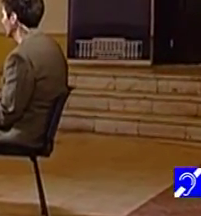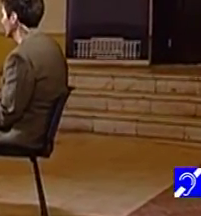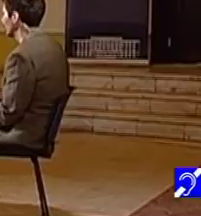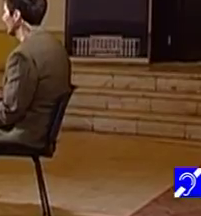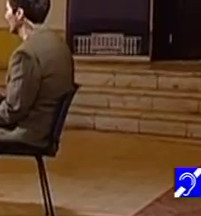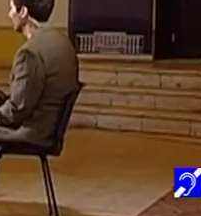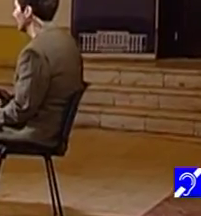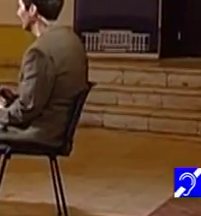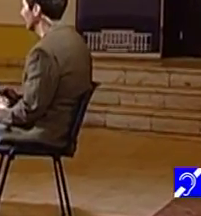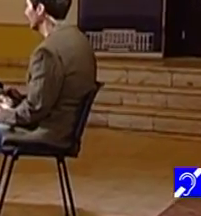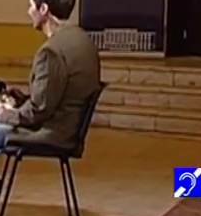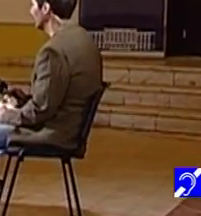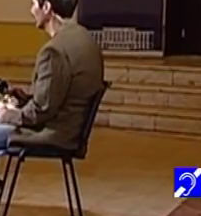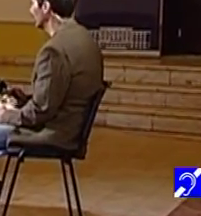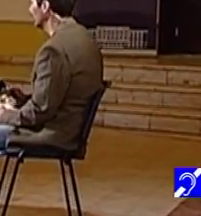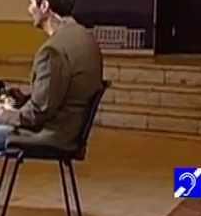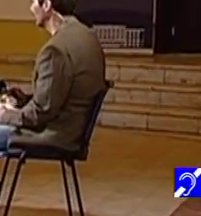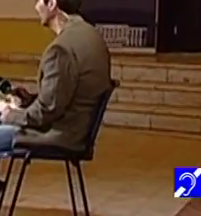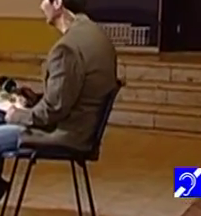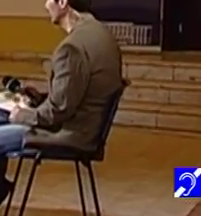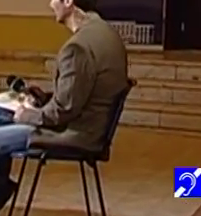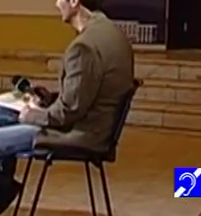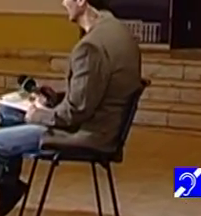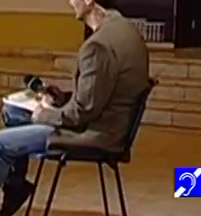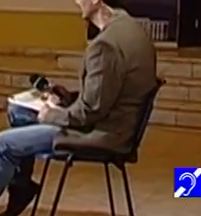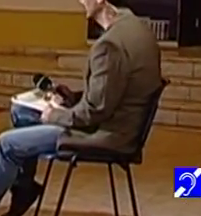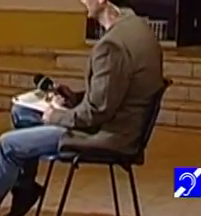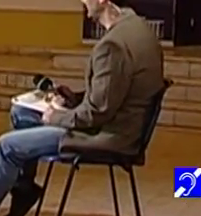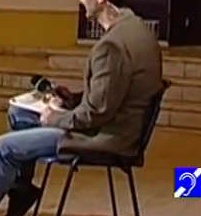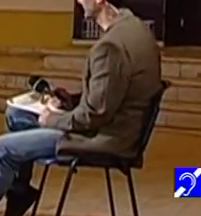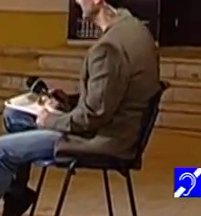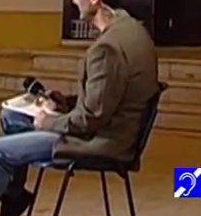de ce zbori în vânt